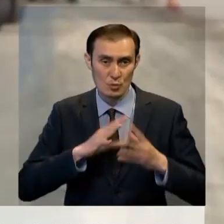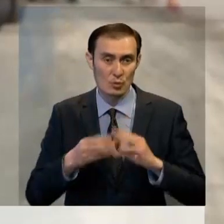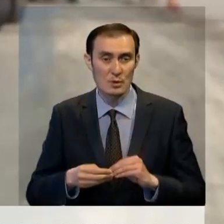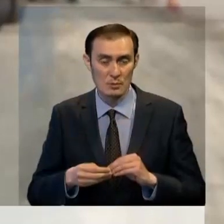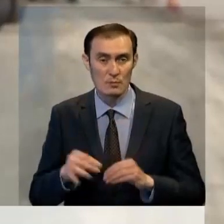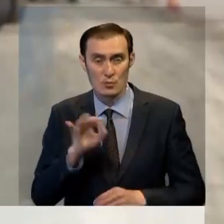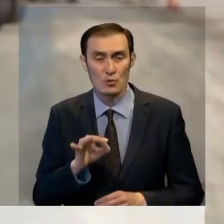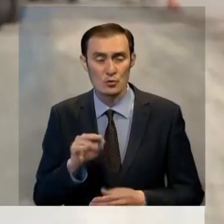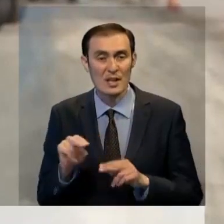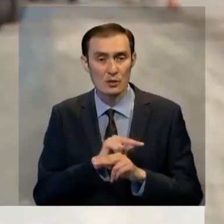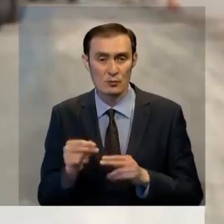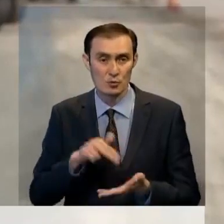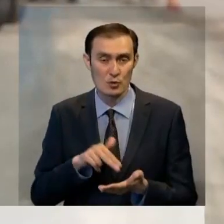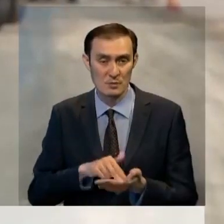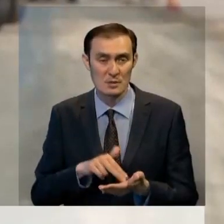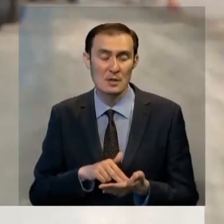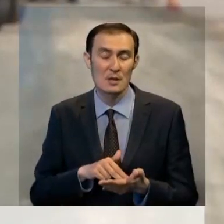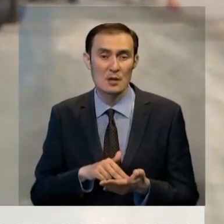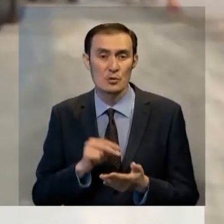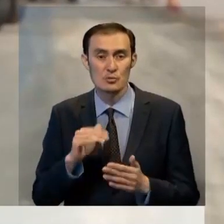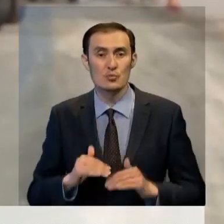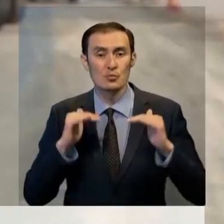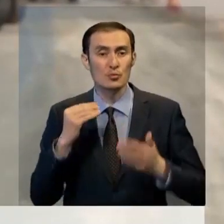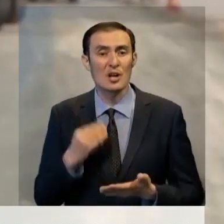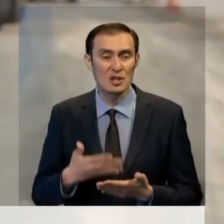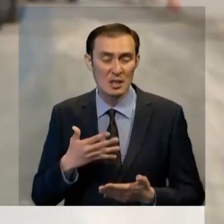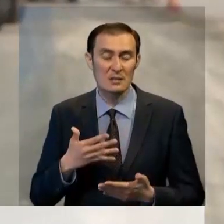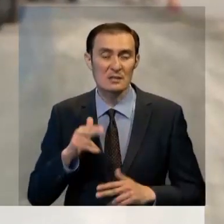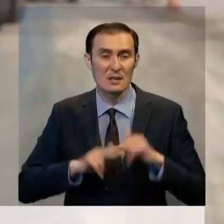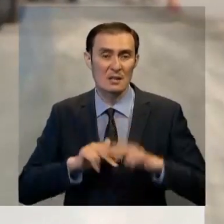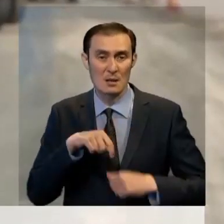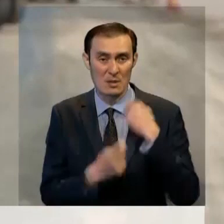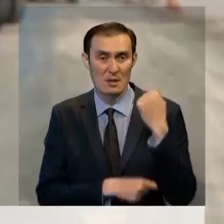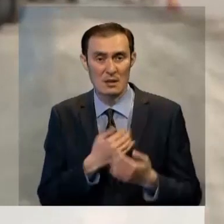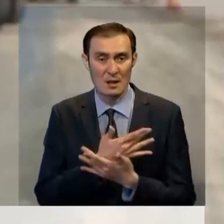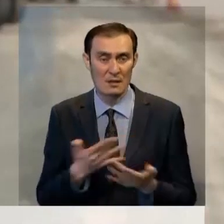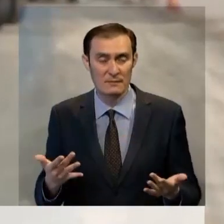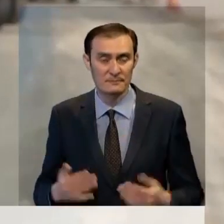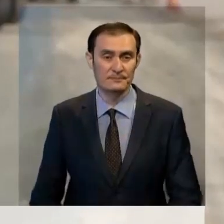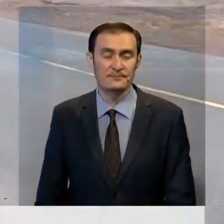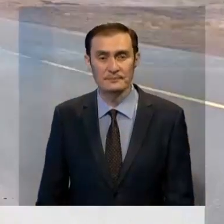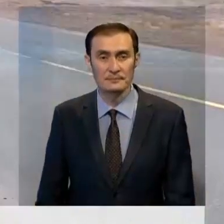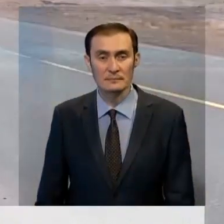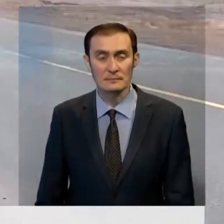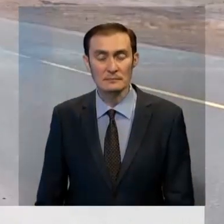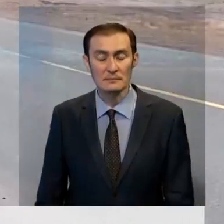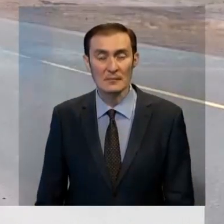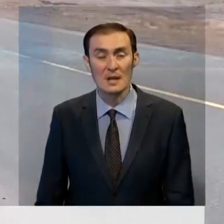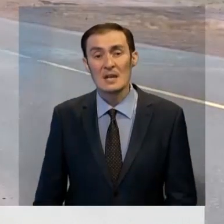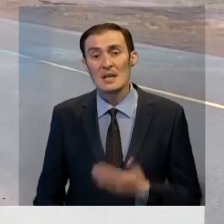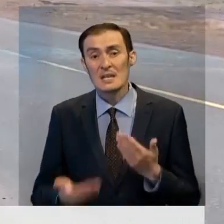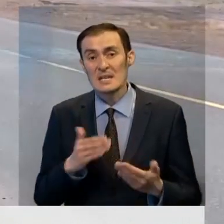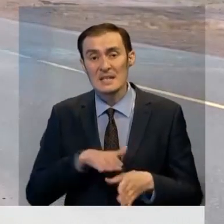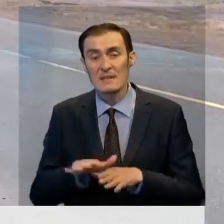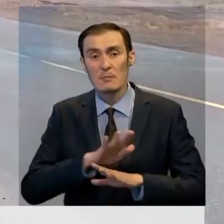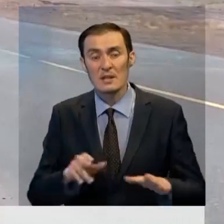по корректировке, то есть связанной с удорожанием основных строительно-дорожных материалов. При этом в случае